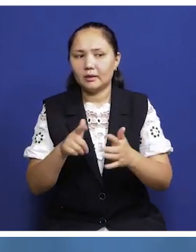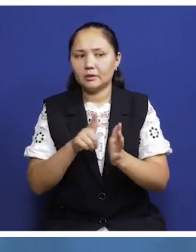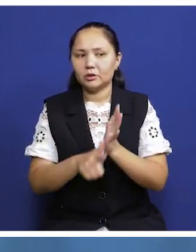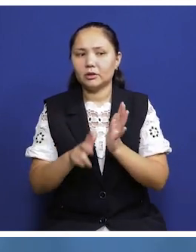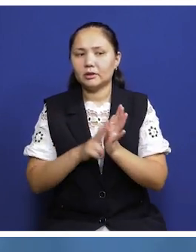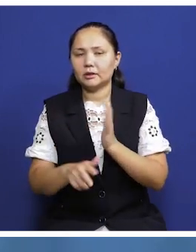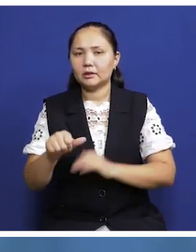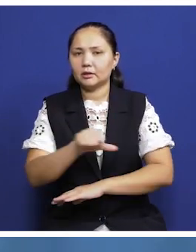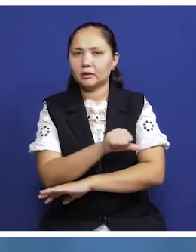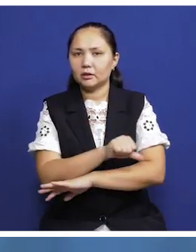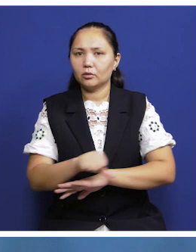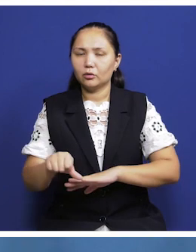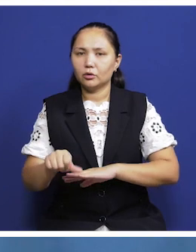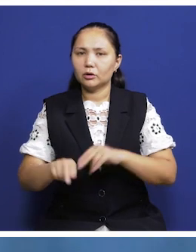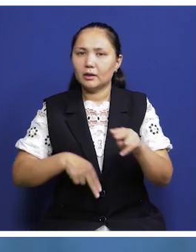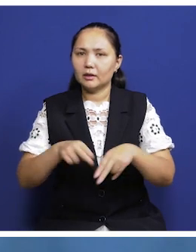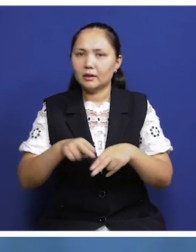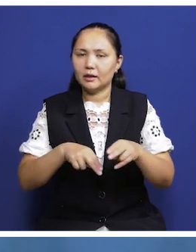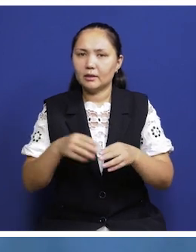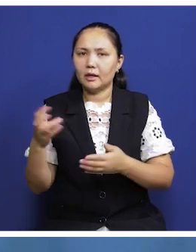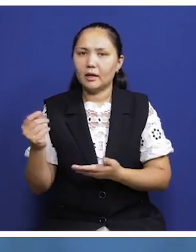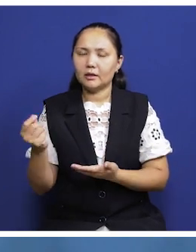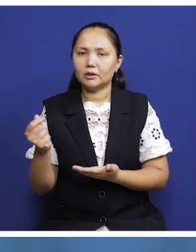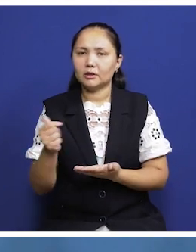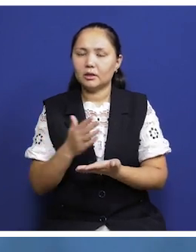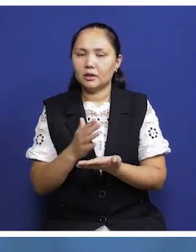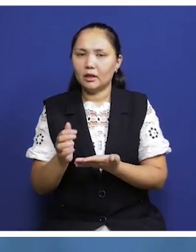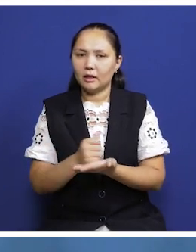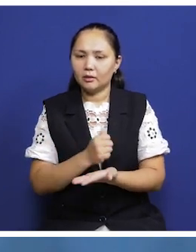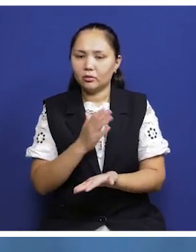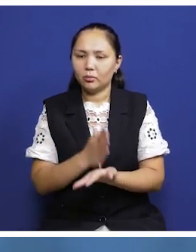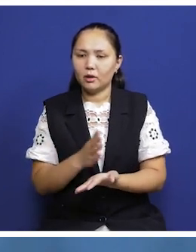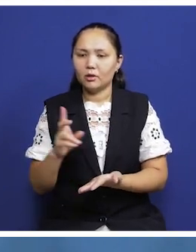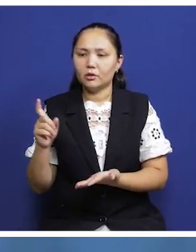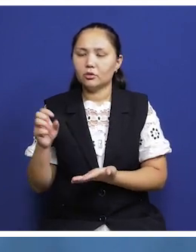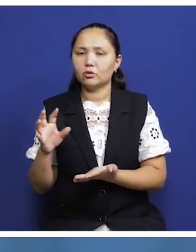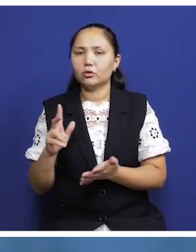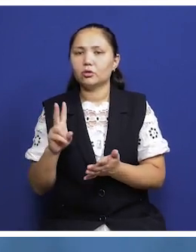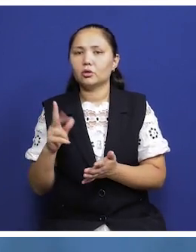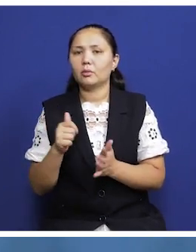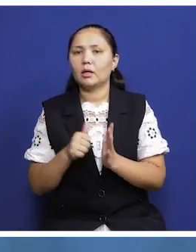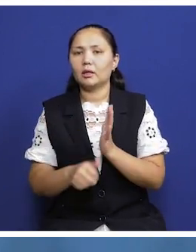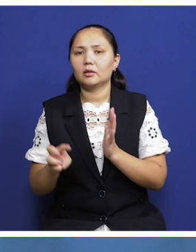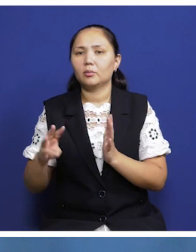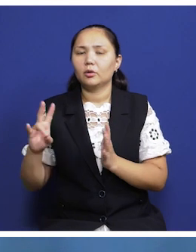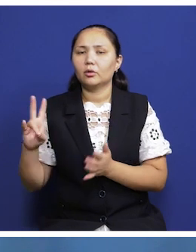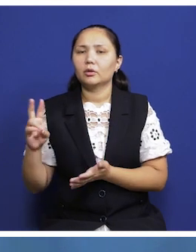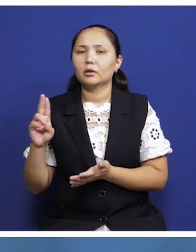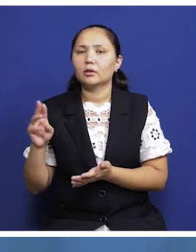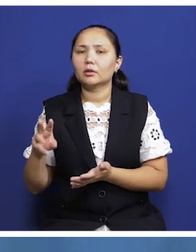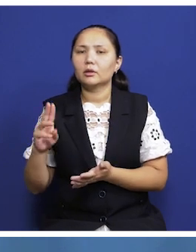мекеннің 8 көшелеріне аяқ жолдар салуға қаржылар тиісті бөлініп отыр. Оған 126 миллион теңге, 188 миллион теңге және